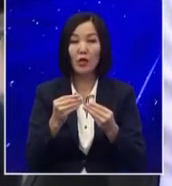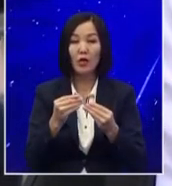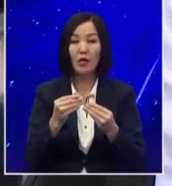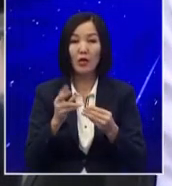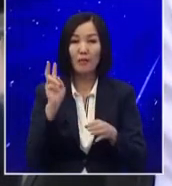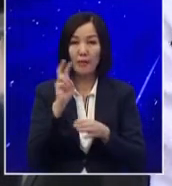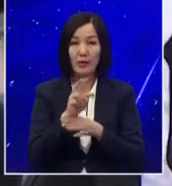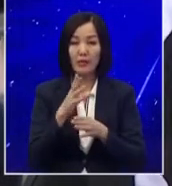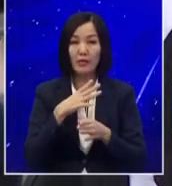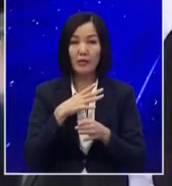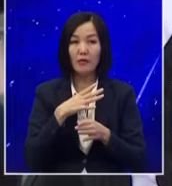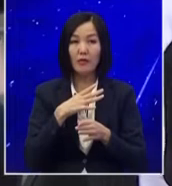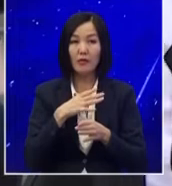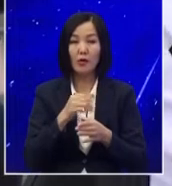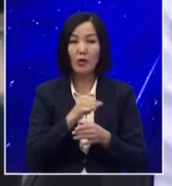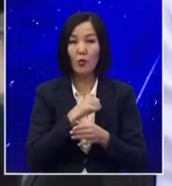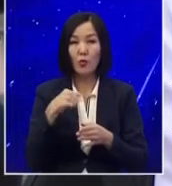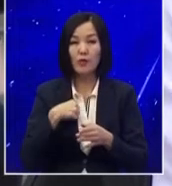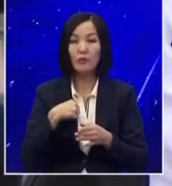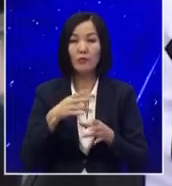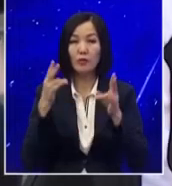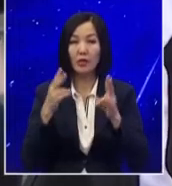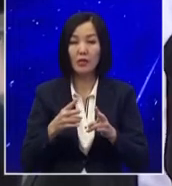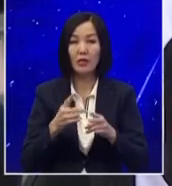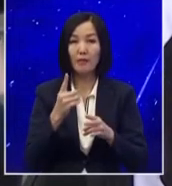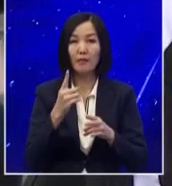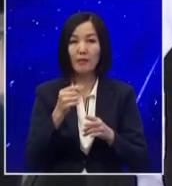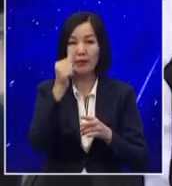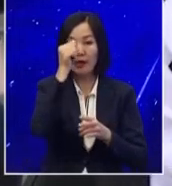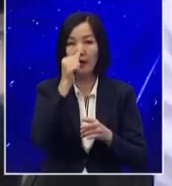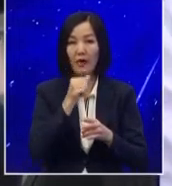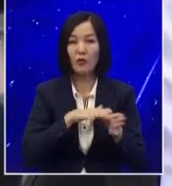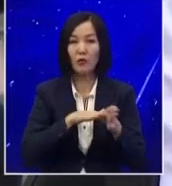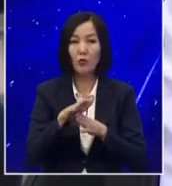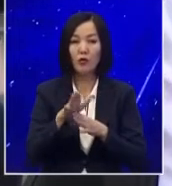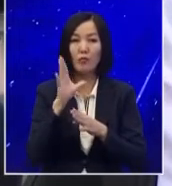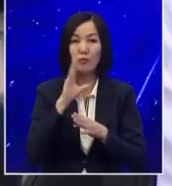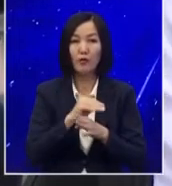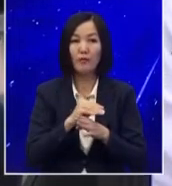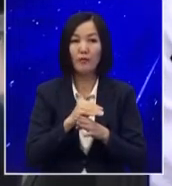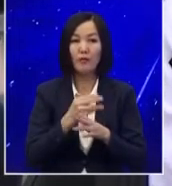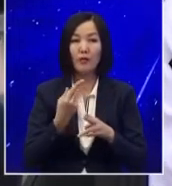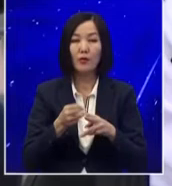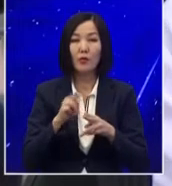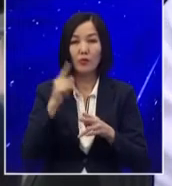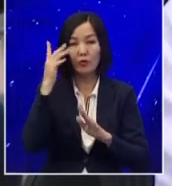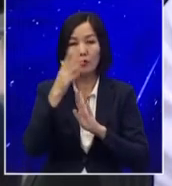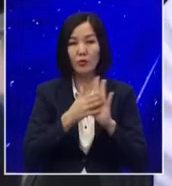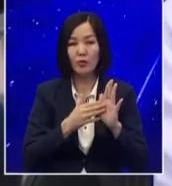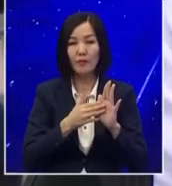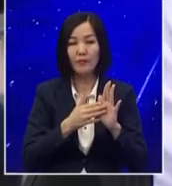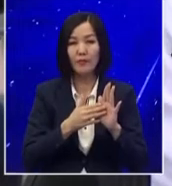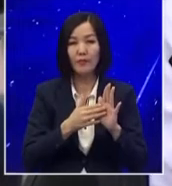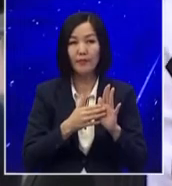Мен енді осындай жағдайда болғаннан кейін өзім толық бір айға толтырып беремін. Өткенде мен өте түсінем, бұл